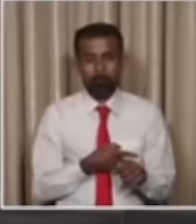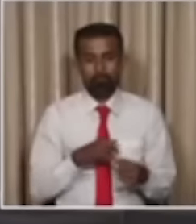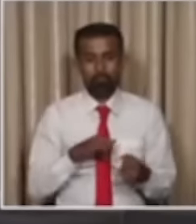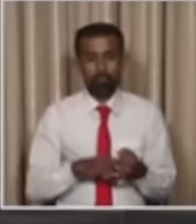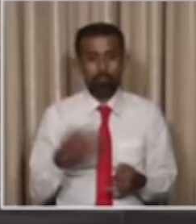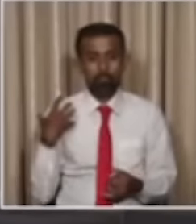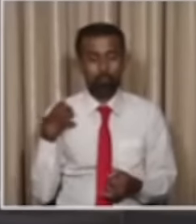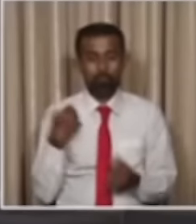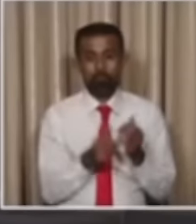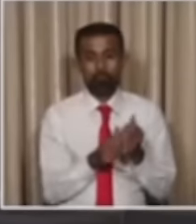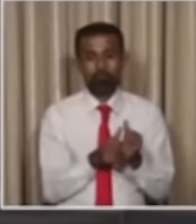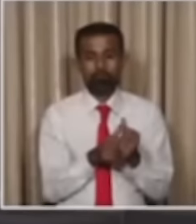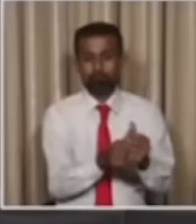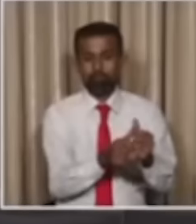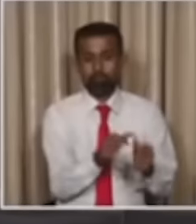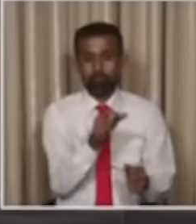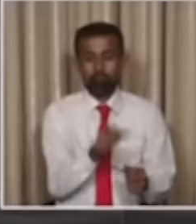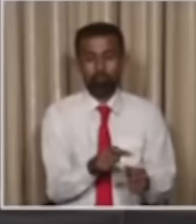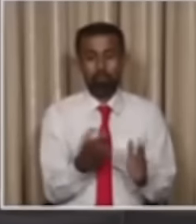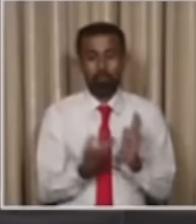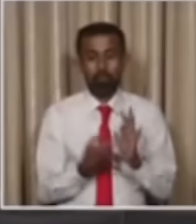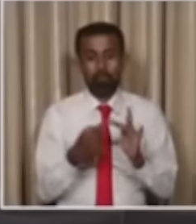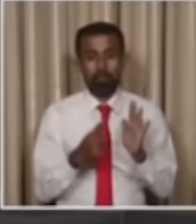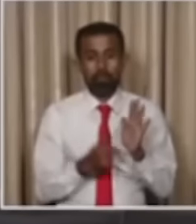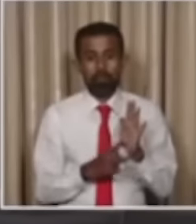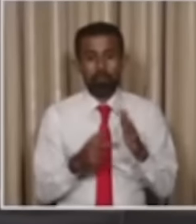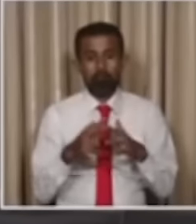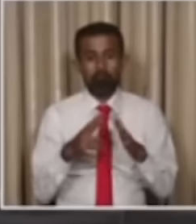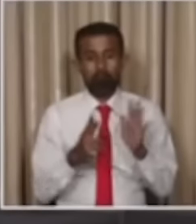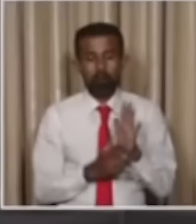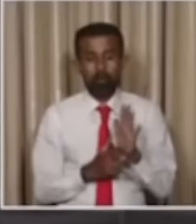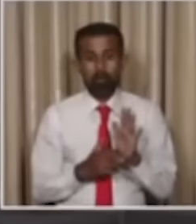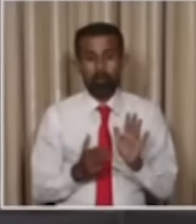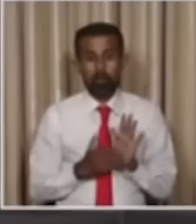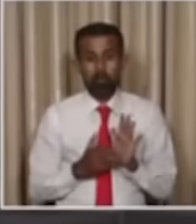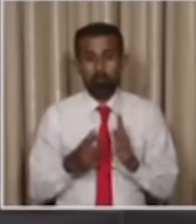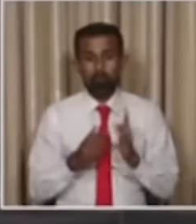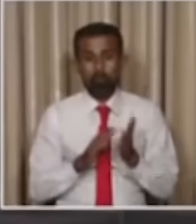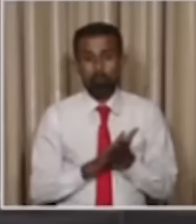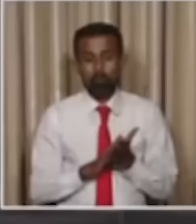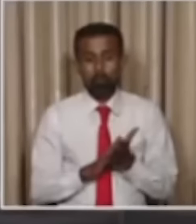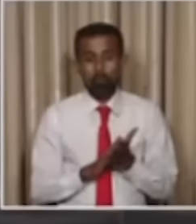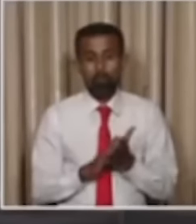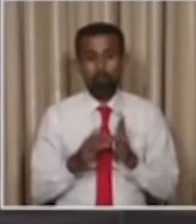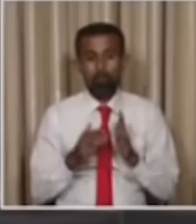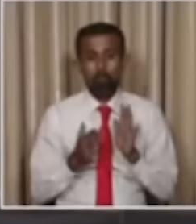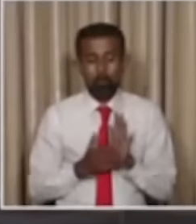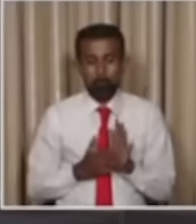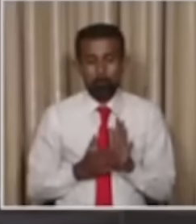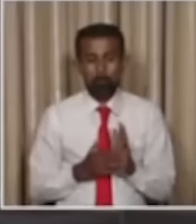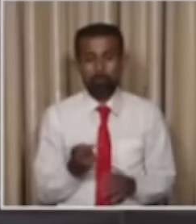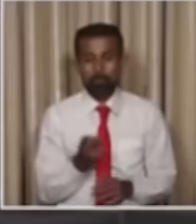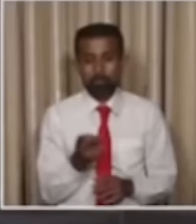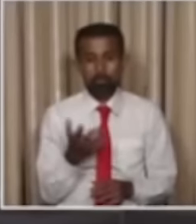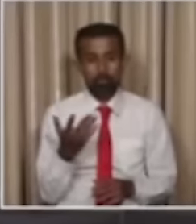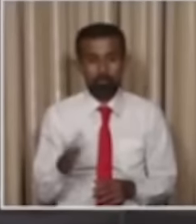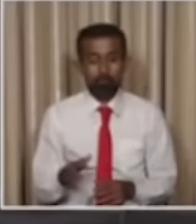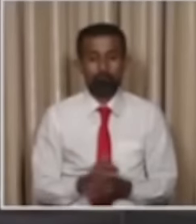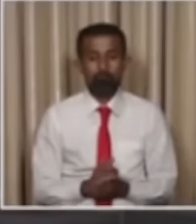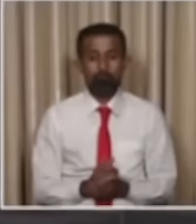සහරාන්ගේ අනුගාමිකයන් වන රිල්වාන් නැමැත්තා හා මොහොමඩ් මොහිදීන් ආමි මොහිදීන් විසින් සිදුකර ඇති